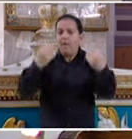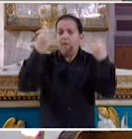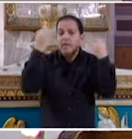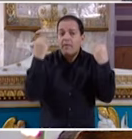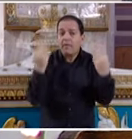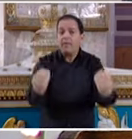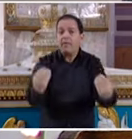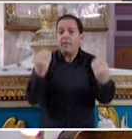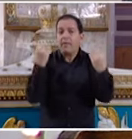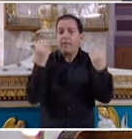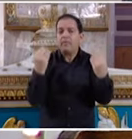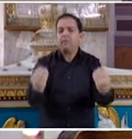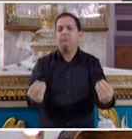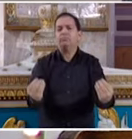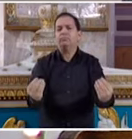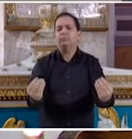δια